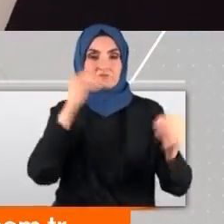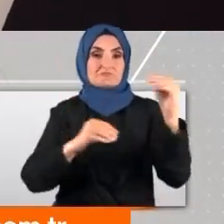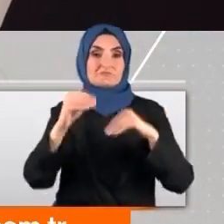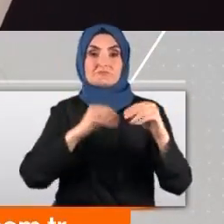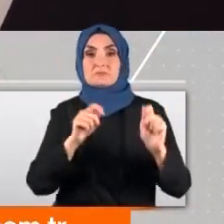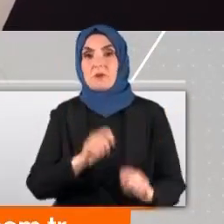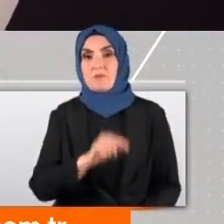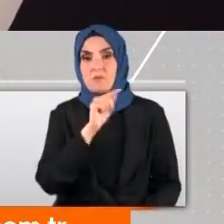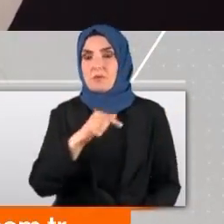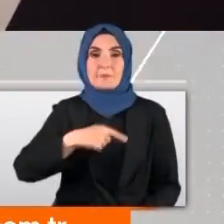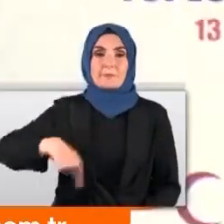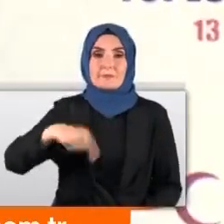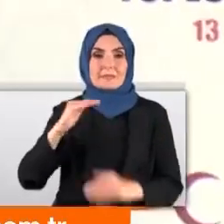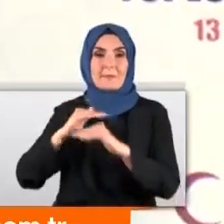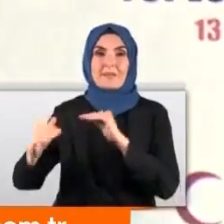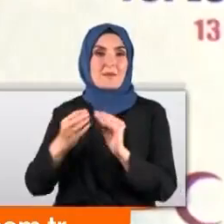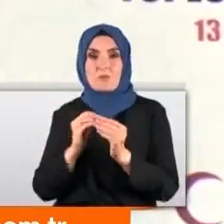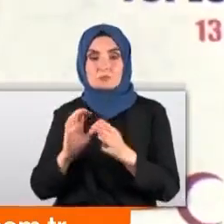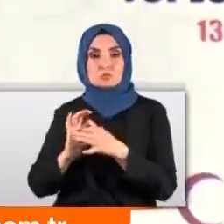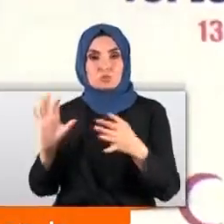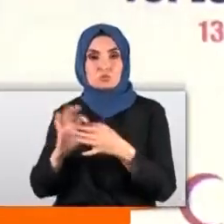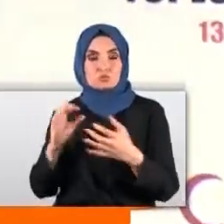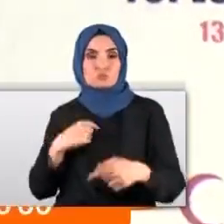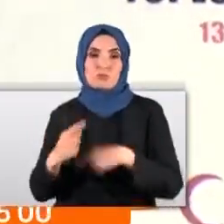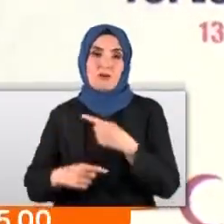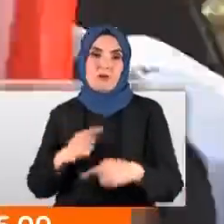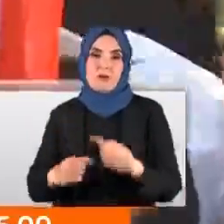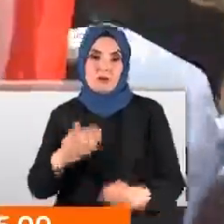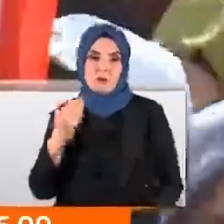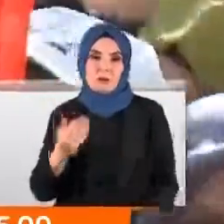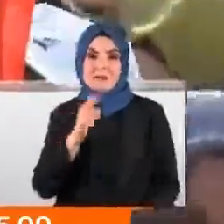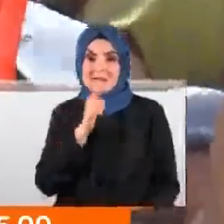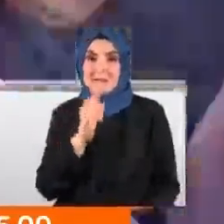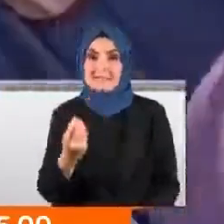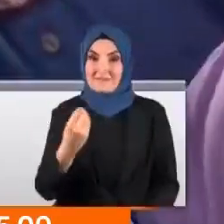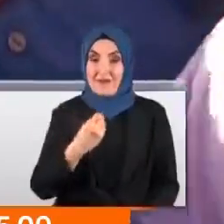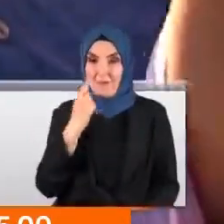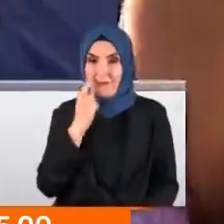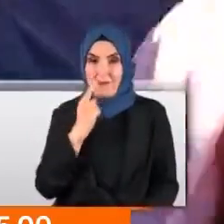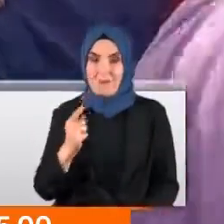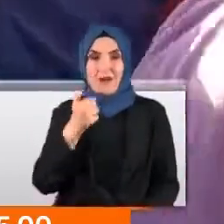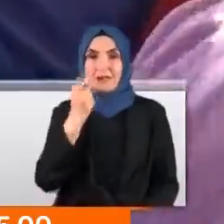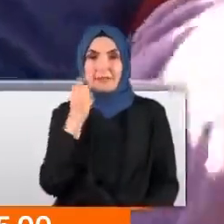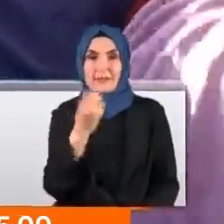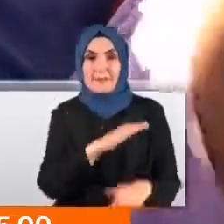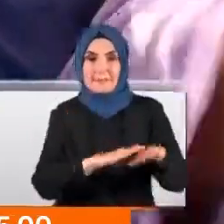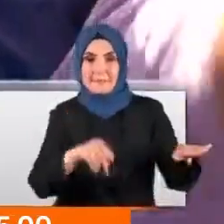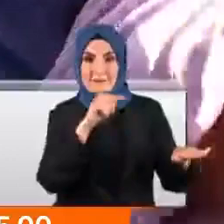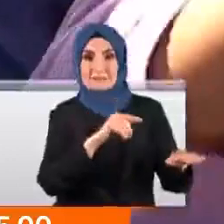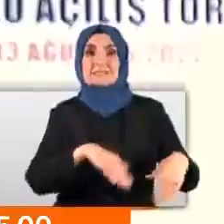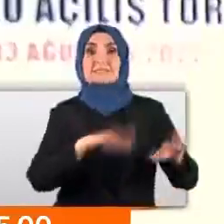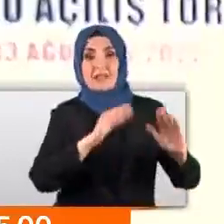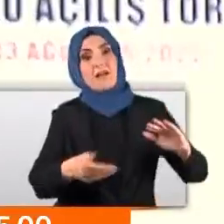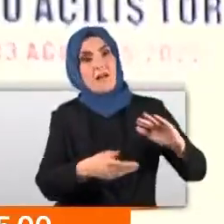dertlerine derman üretiyoruz. Öyle bir ses verin ki altılı masa değil altındakiler